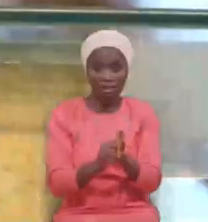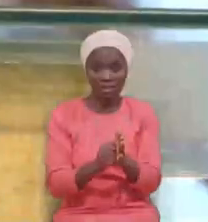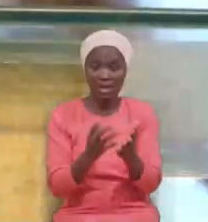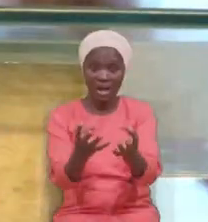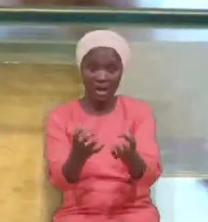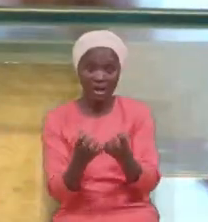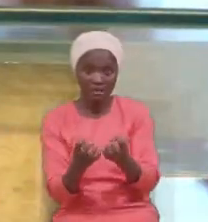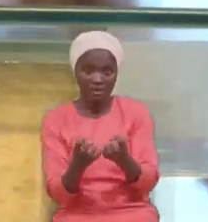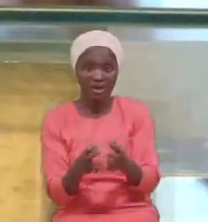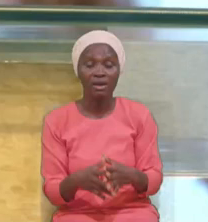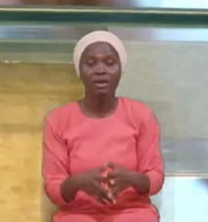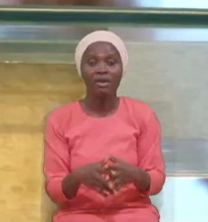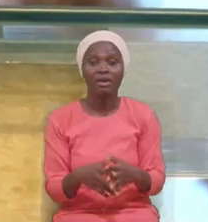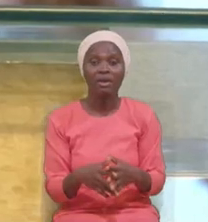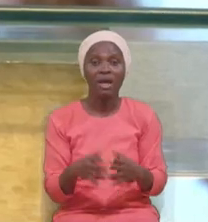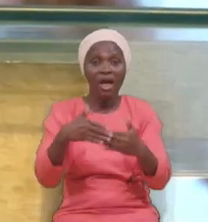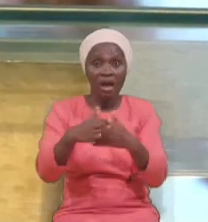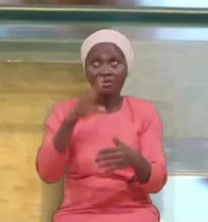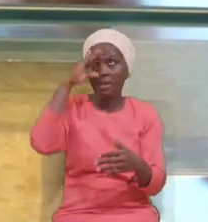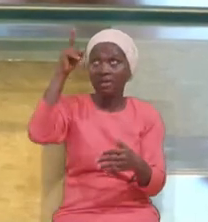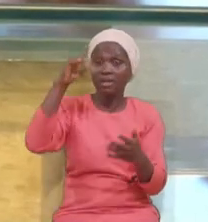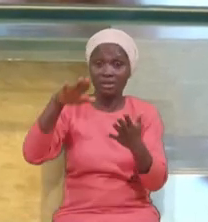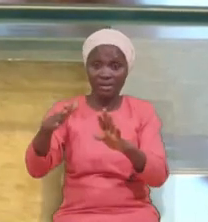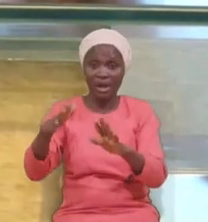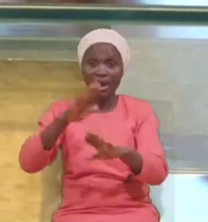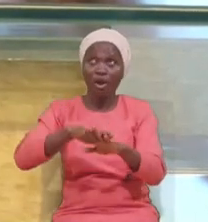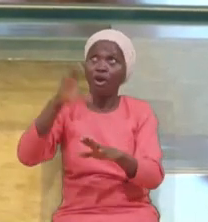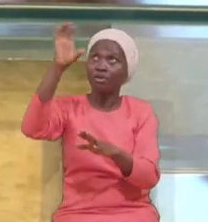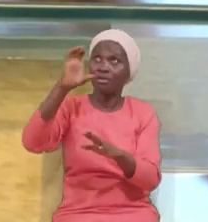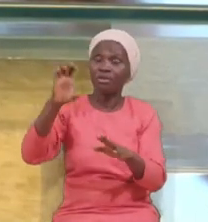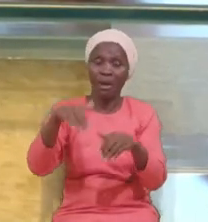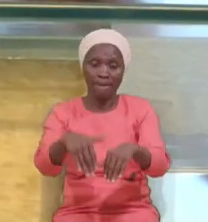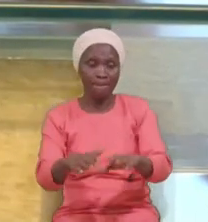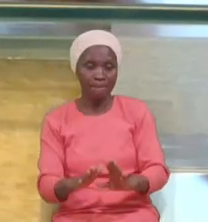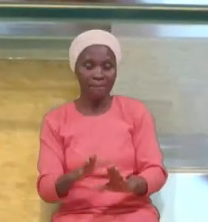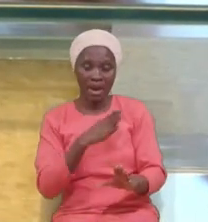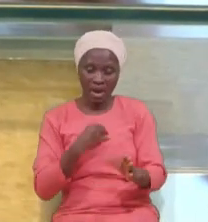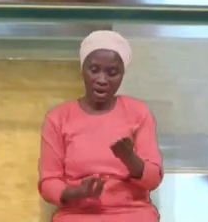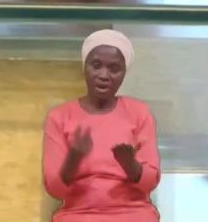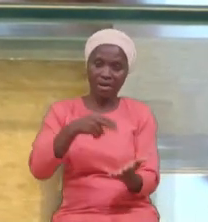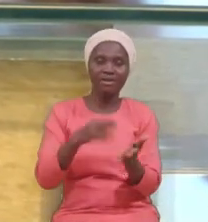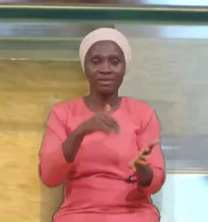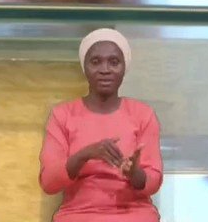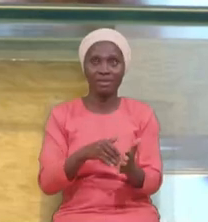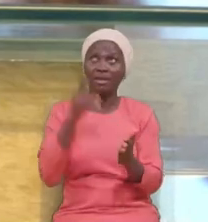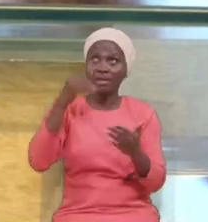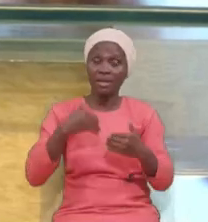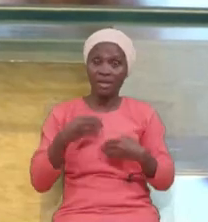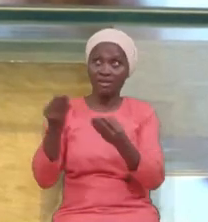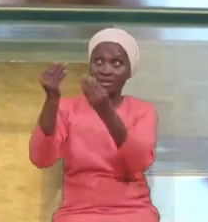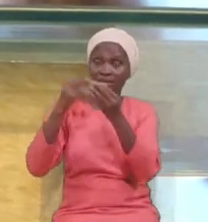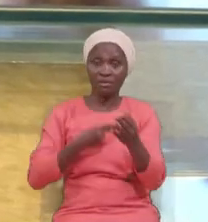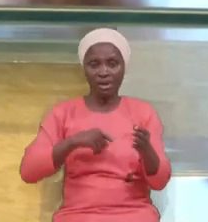lépreux, après qu'il était mort à la croix et qu'il était enseveli et qu'il était ressuscité, il nous a donné une